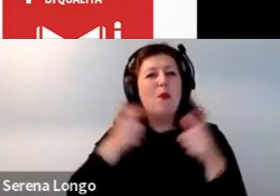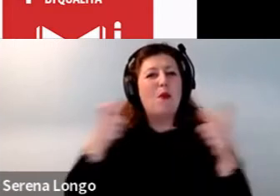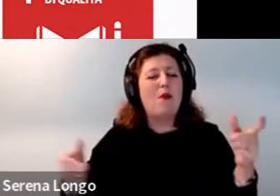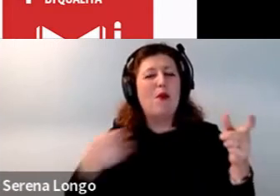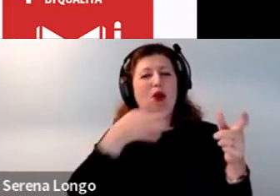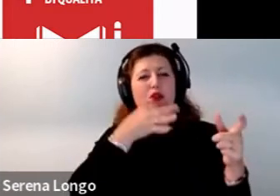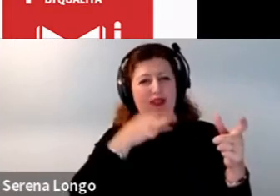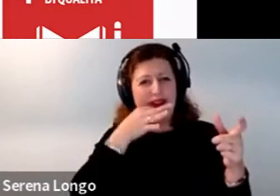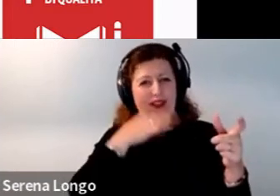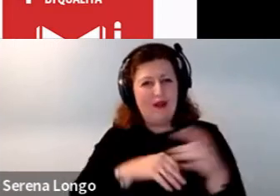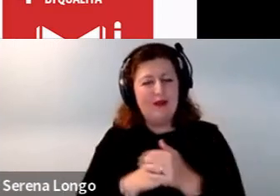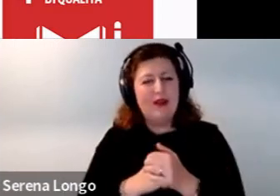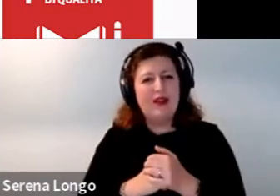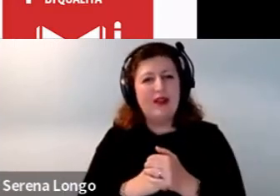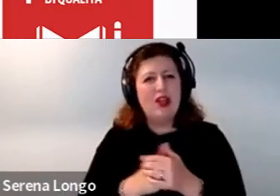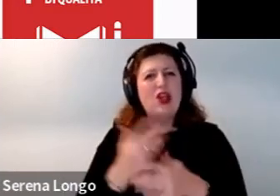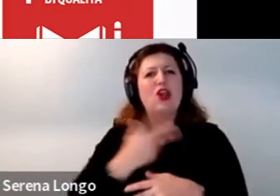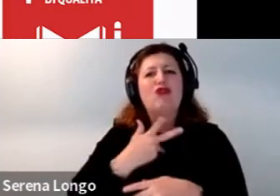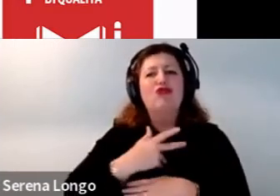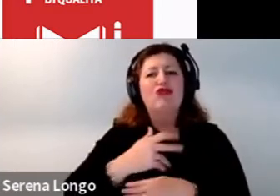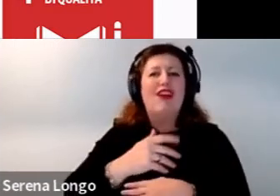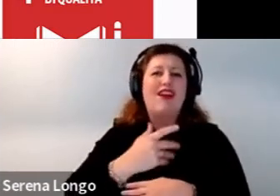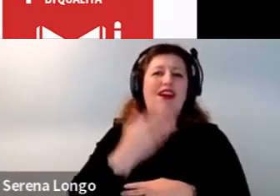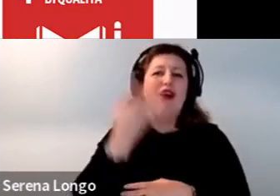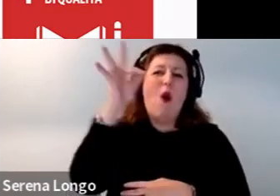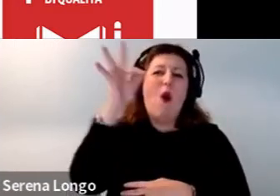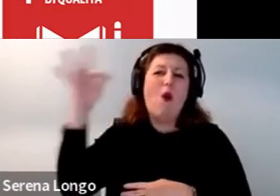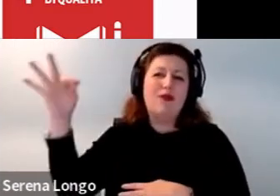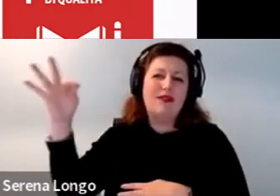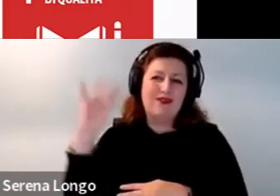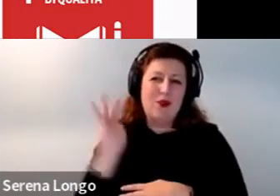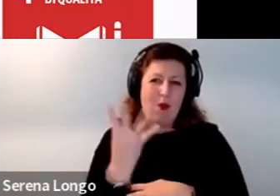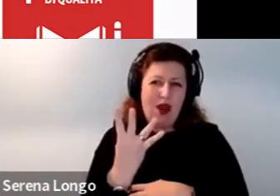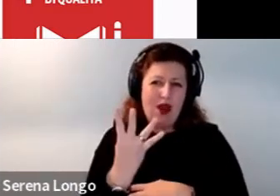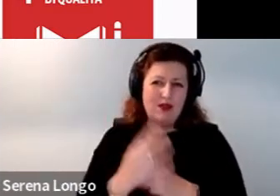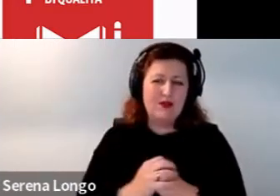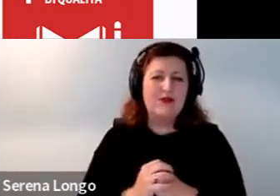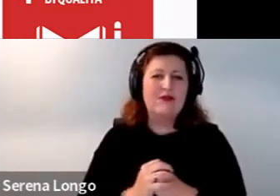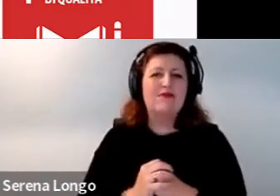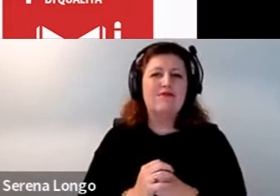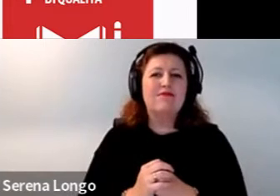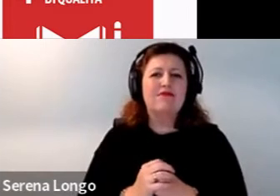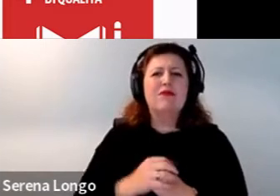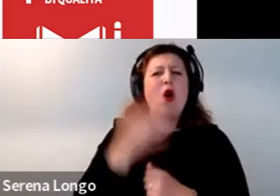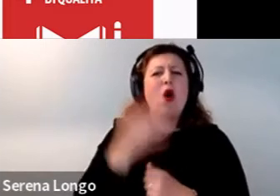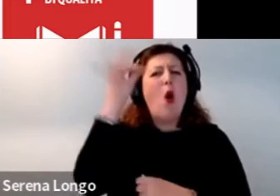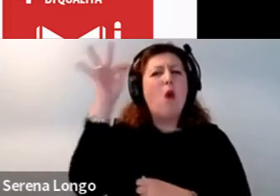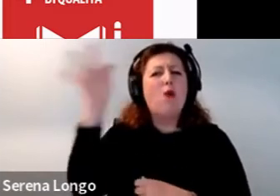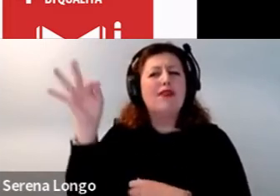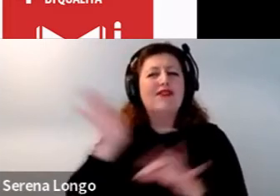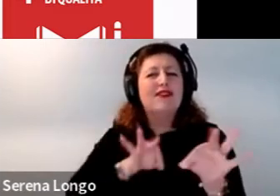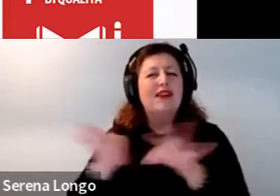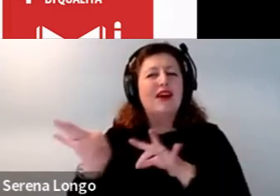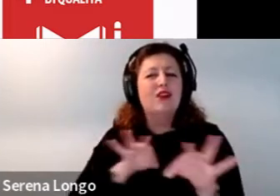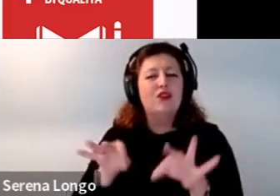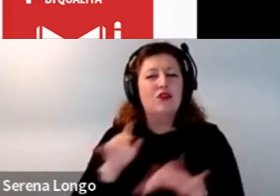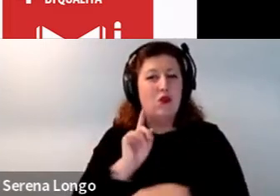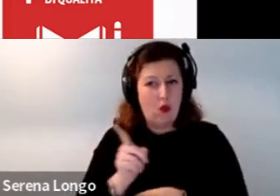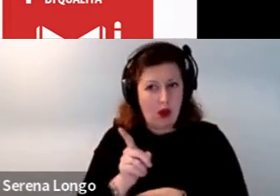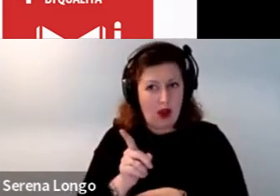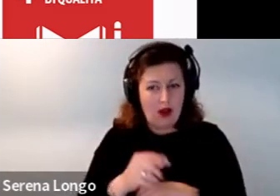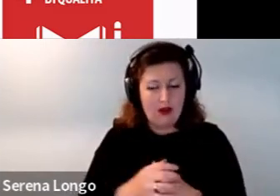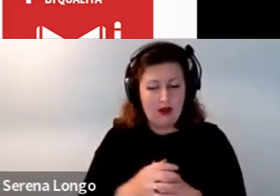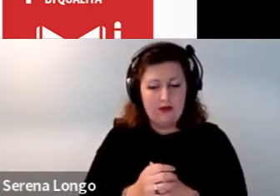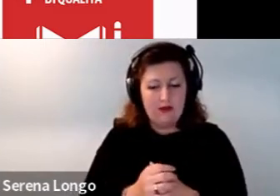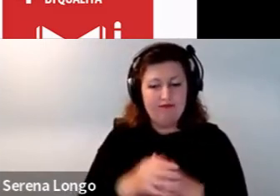riporta 4 dei vari goals, dei vari obiettivi strategici, che sono relazionati appunto anche